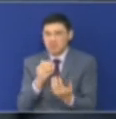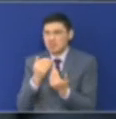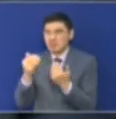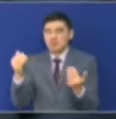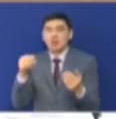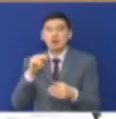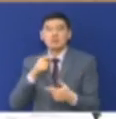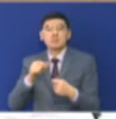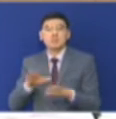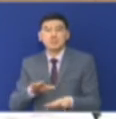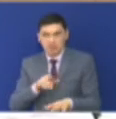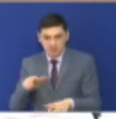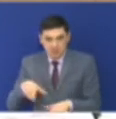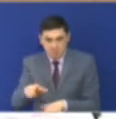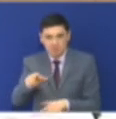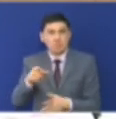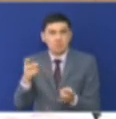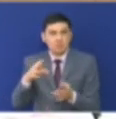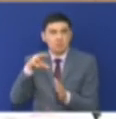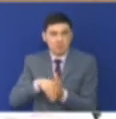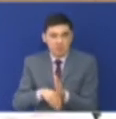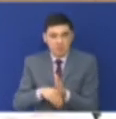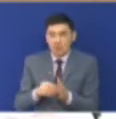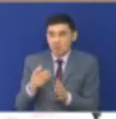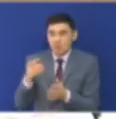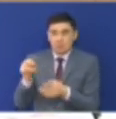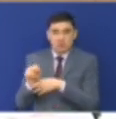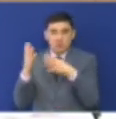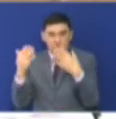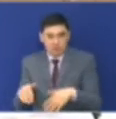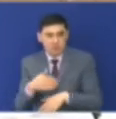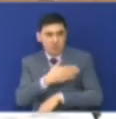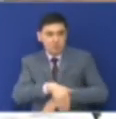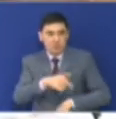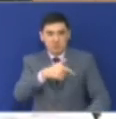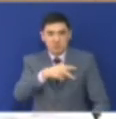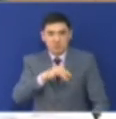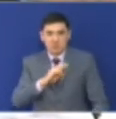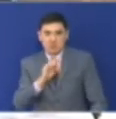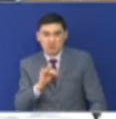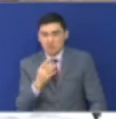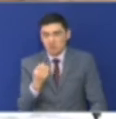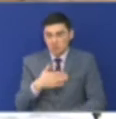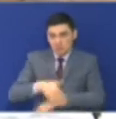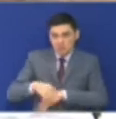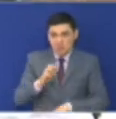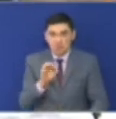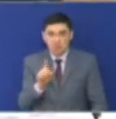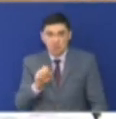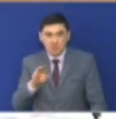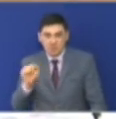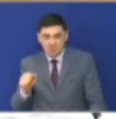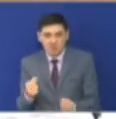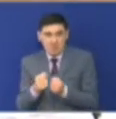жасалмақ. 25 шақырымды болған соң бірден Глинки көшесін абаттандыру қажет. Мен бізде Бостаев көшесі кең болғанын қалаймын. Оны Қарағайлыға